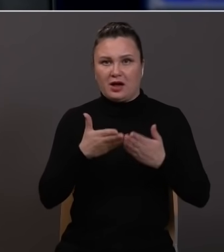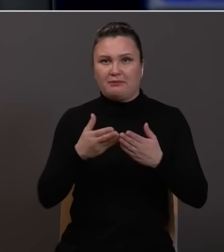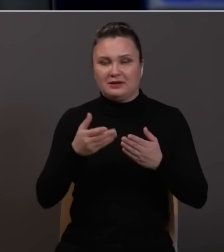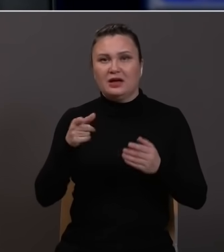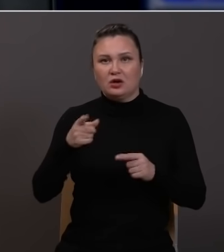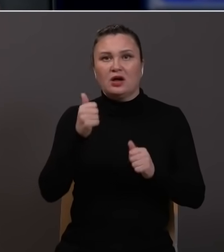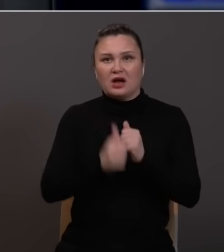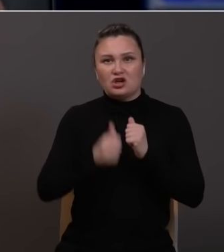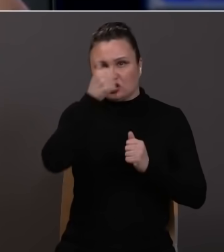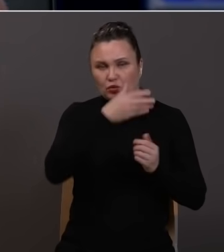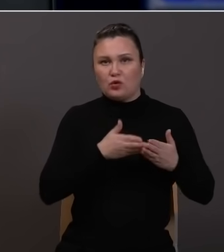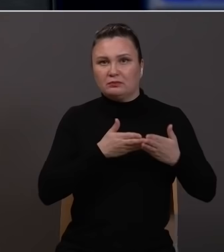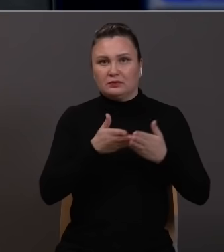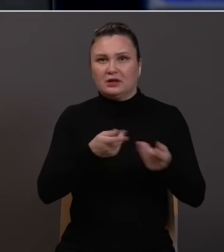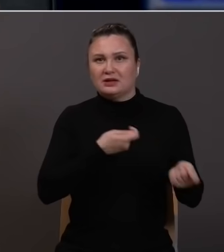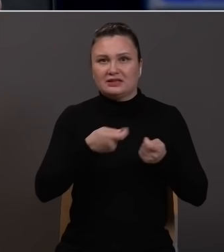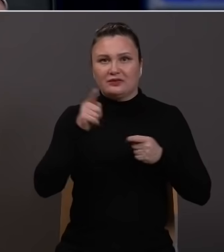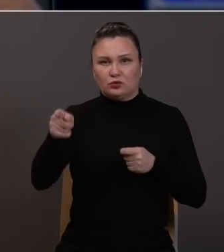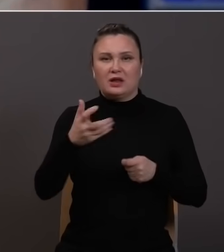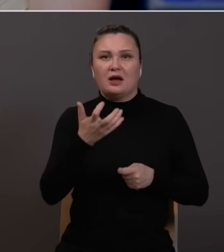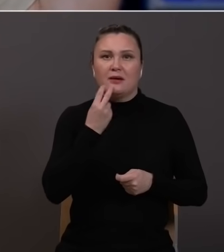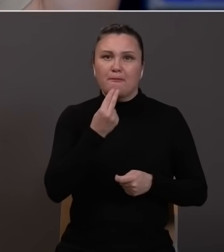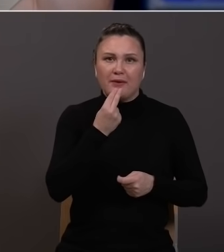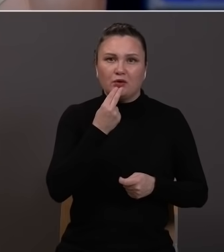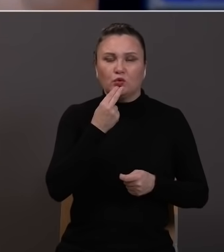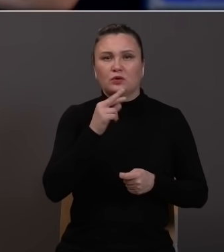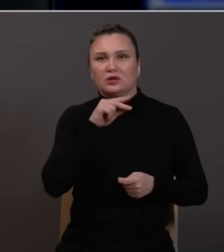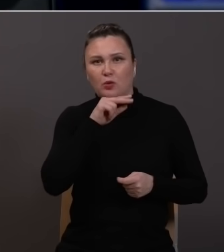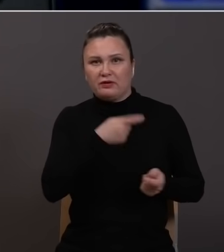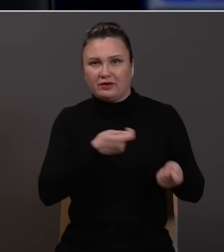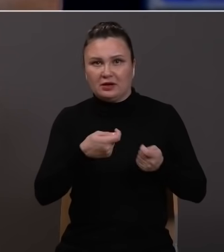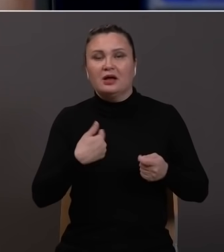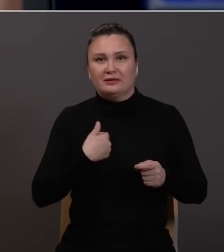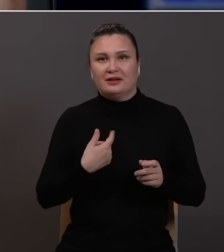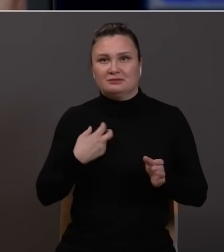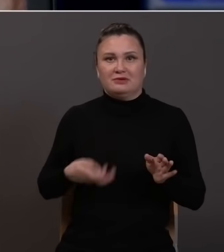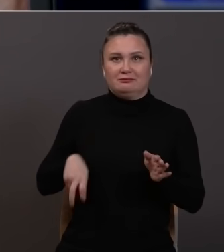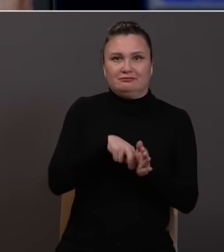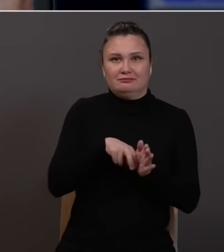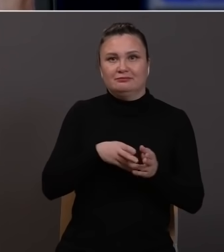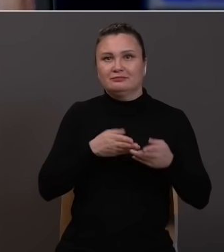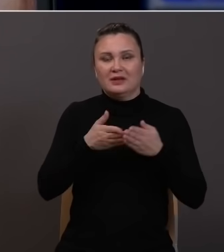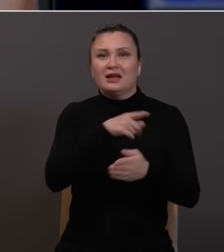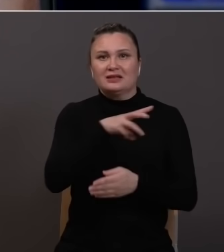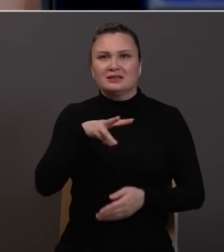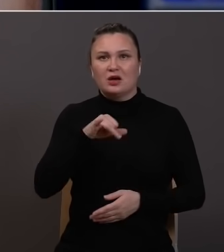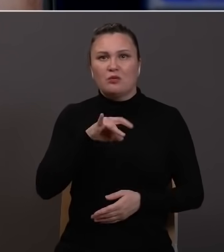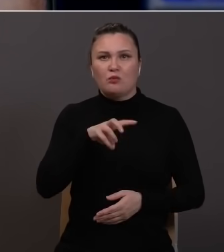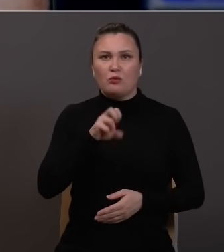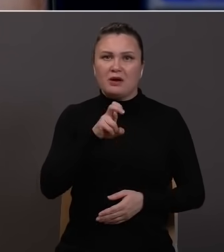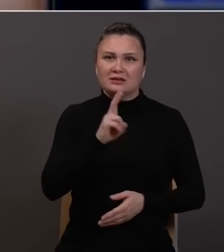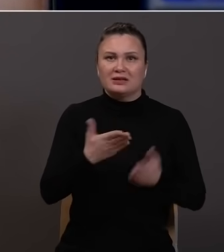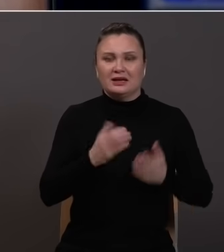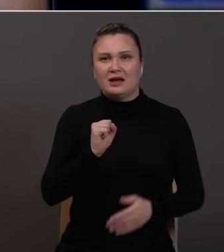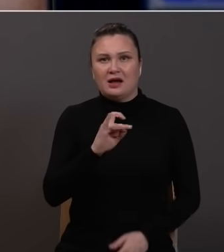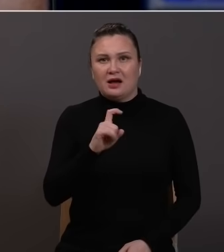доставляет на полярные метеостанции продукты и топливо, оно нас будет забрасывать. То есть оно выходит из Мурманска или из Архангельска и